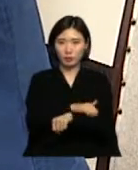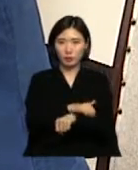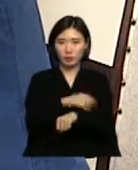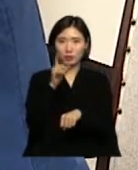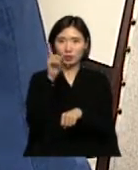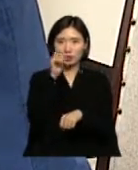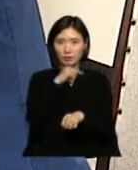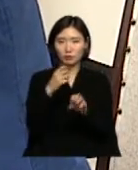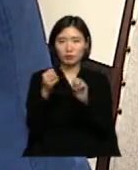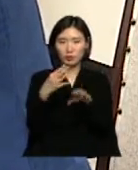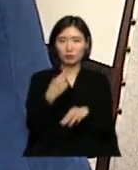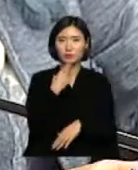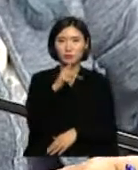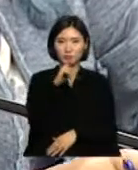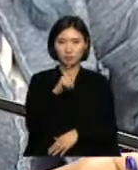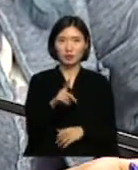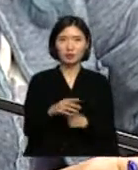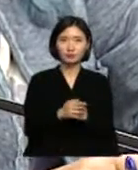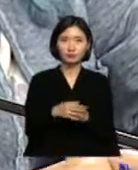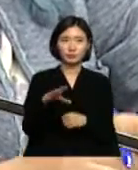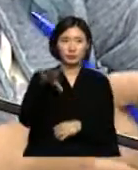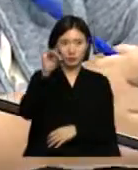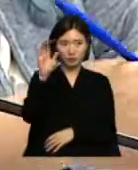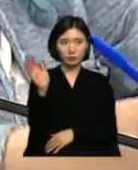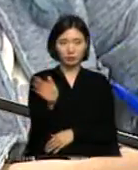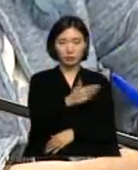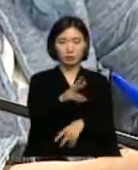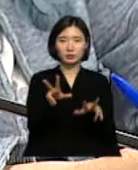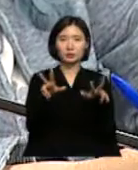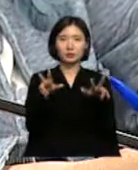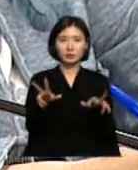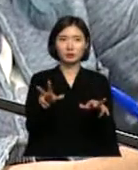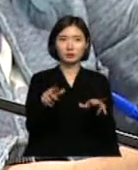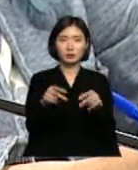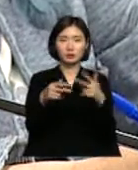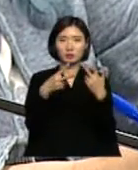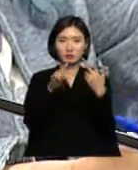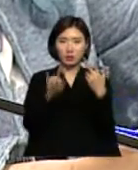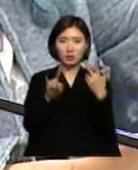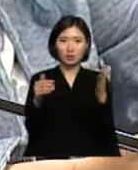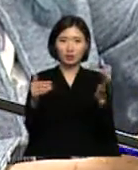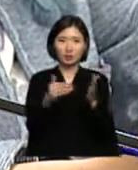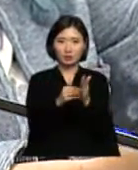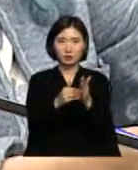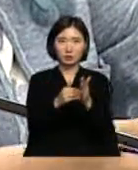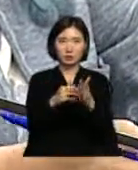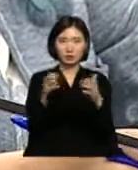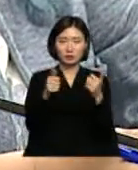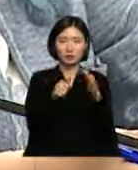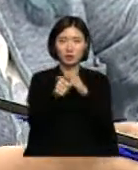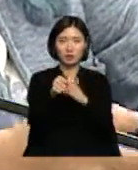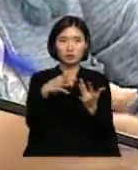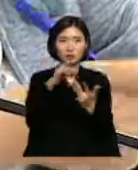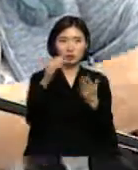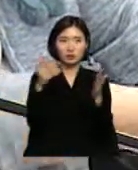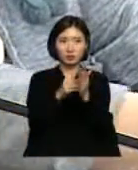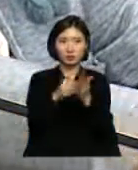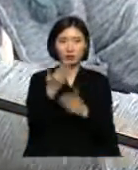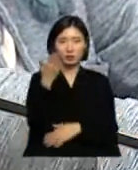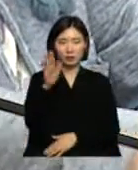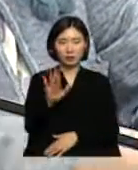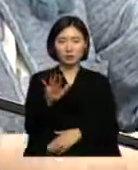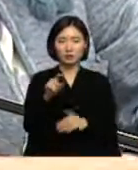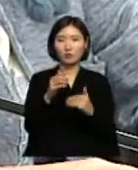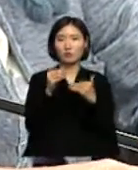부작용 또한 없었다는 의견입니다. 초대 때부터 지금 뭐 7대 후반까지 의장 선거가 다 끝났지 않습니까? 이렇게